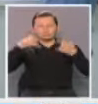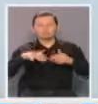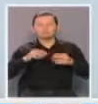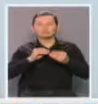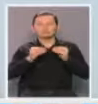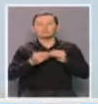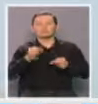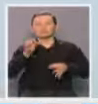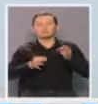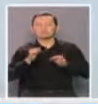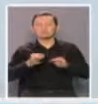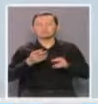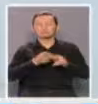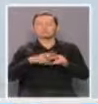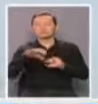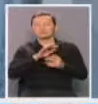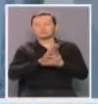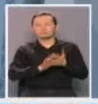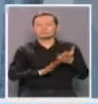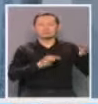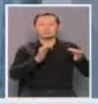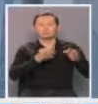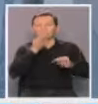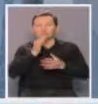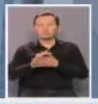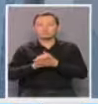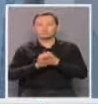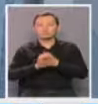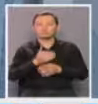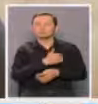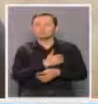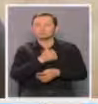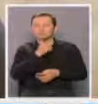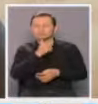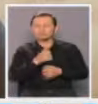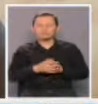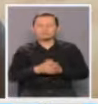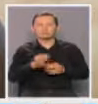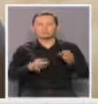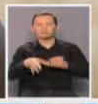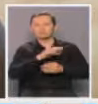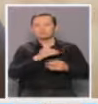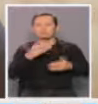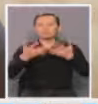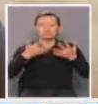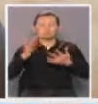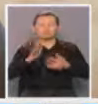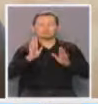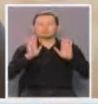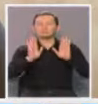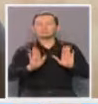помощью судей-медиаторов. Они, не доводя дело до суда, проводят процедуру медиации. Данные судьи, они не рассматривают другие дела. К